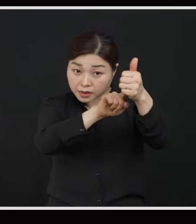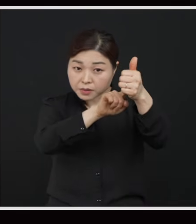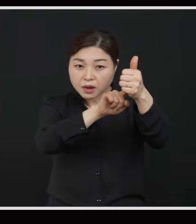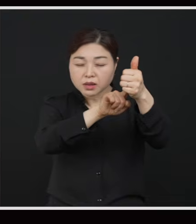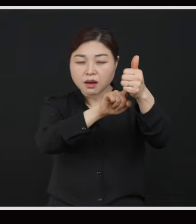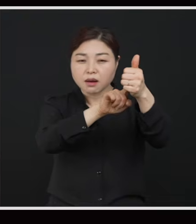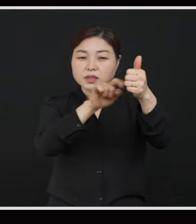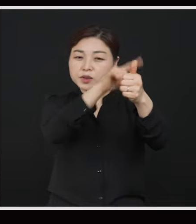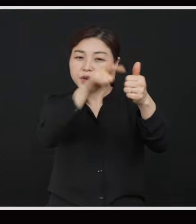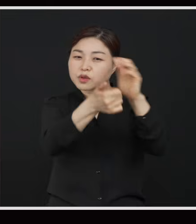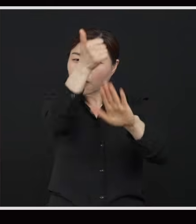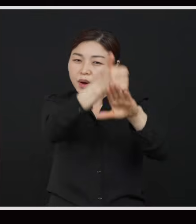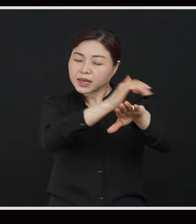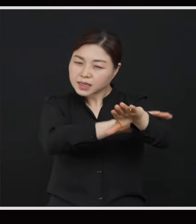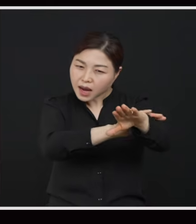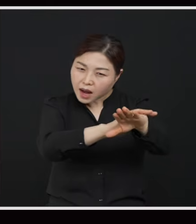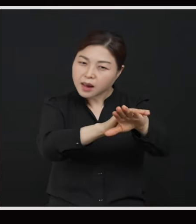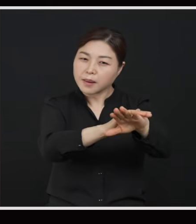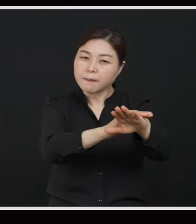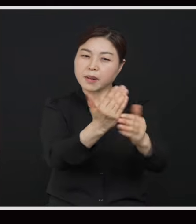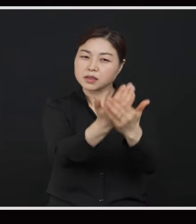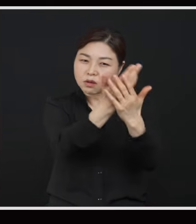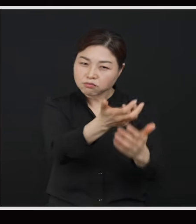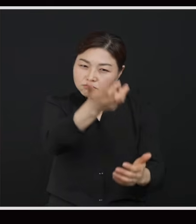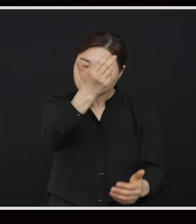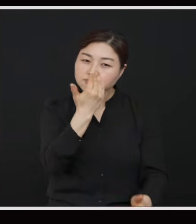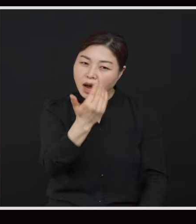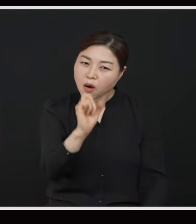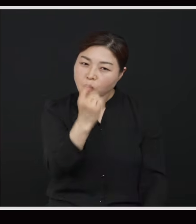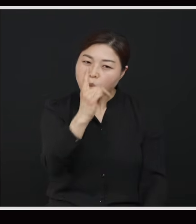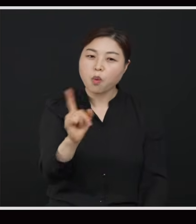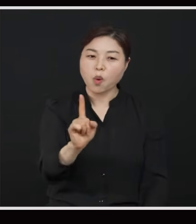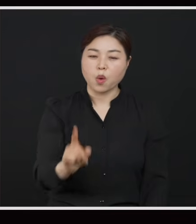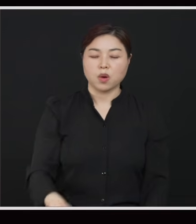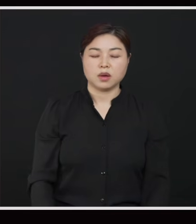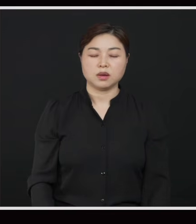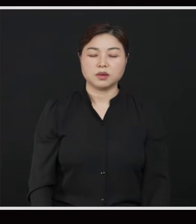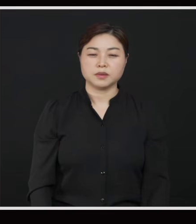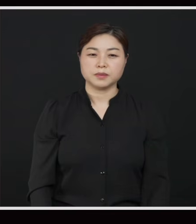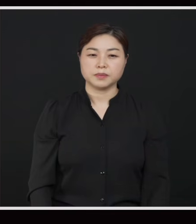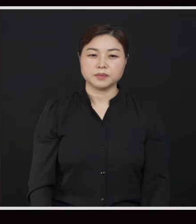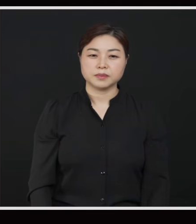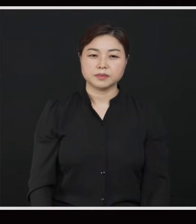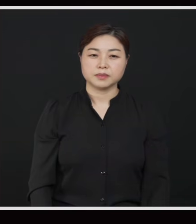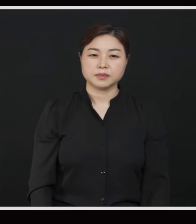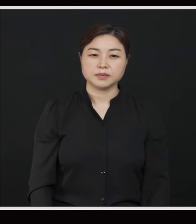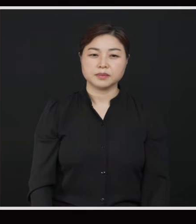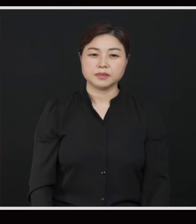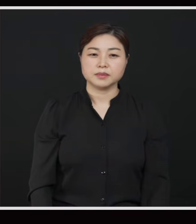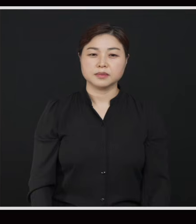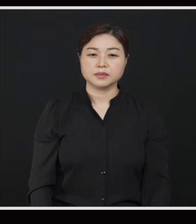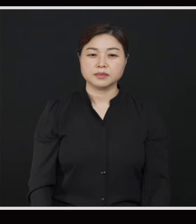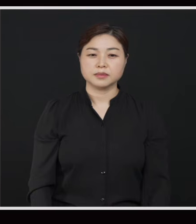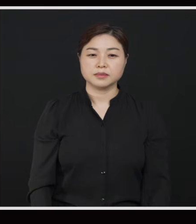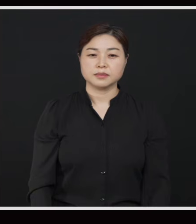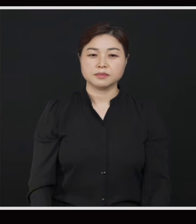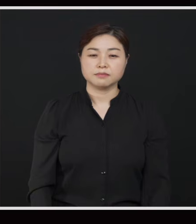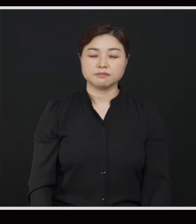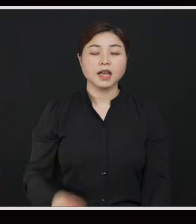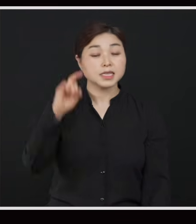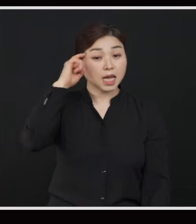됐다면, 그러면은 뭐가 이 사람들을 성공적으로 만들었을까요? 이